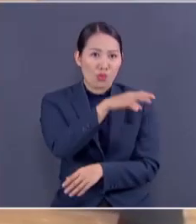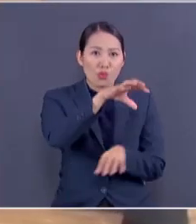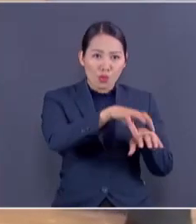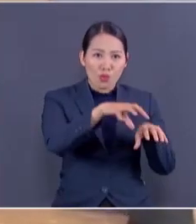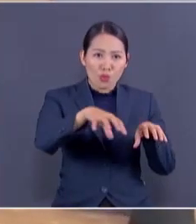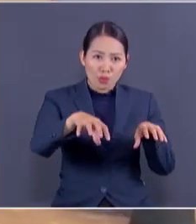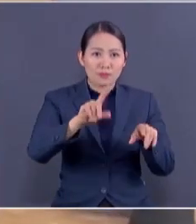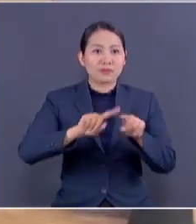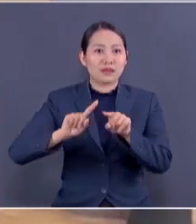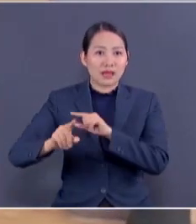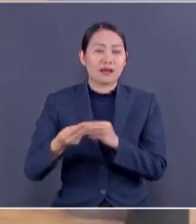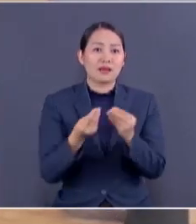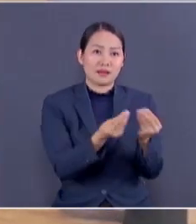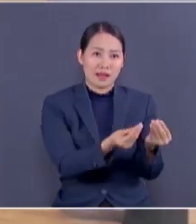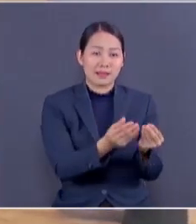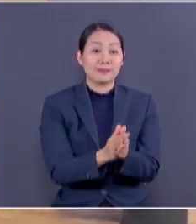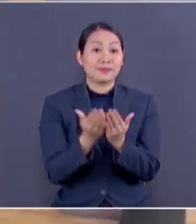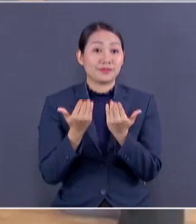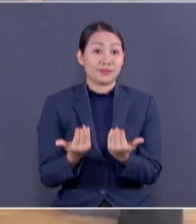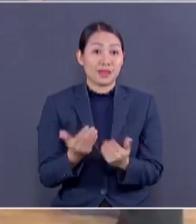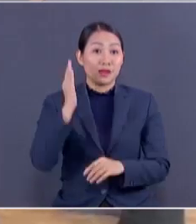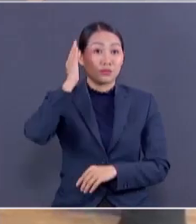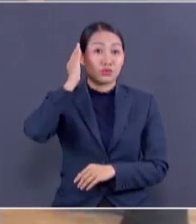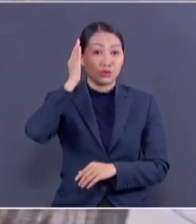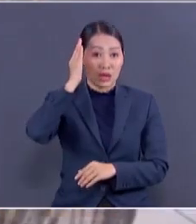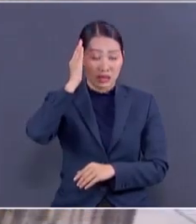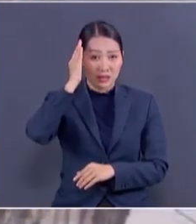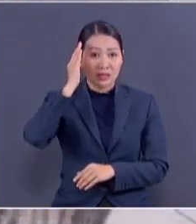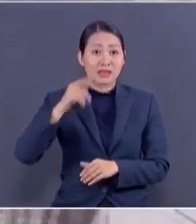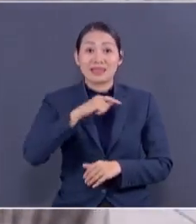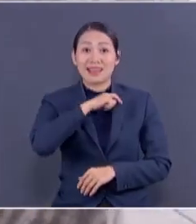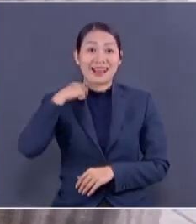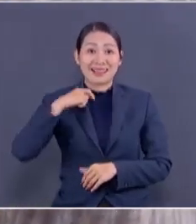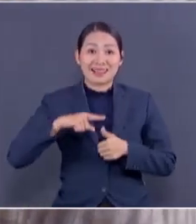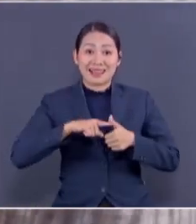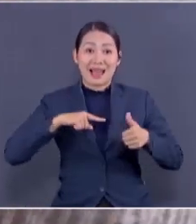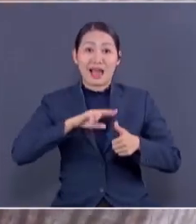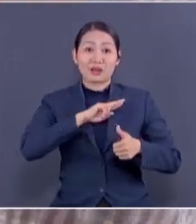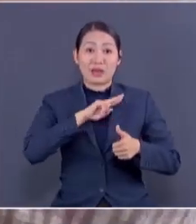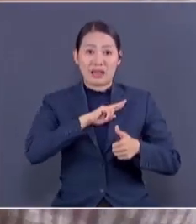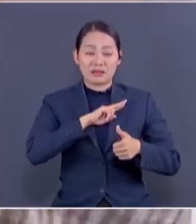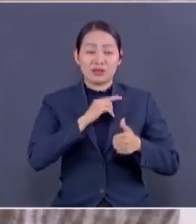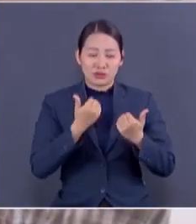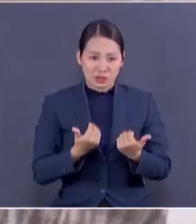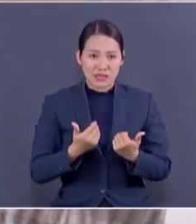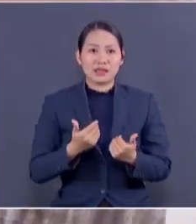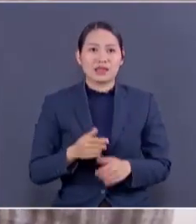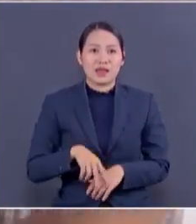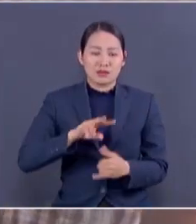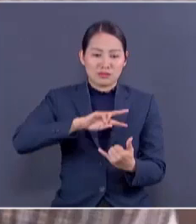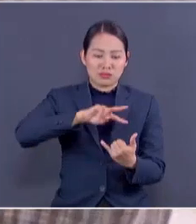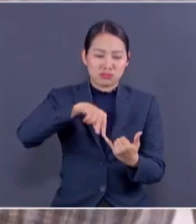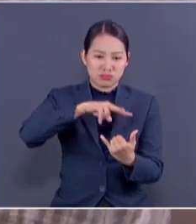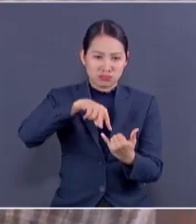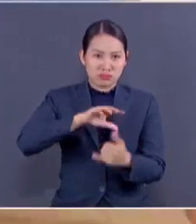บอกว่าตอนนี้น้องชายพ้นขีดอันตรายแล้วนะครับแต่ยังต้องพักรักษาตัวอยู่แล้วก็อยู่ระหว่างการพูดคุยกับผู้สื่อข่าวก่อเห